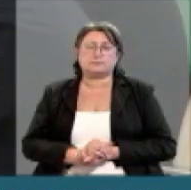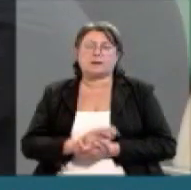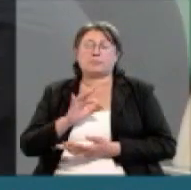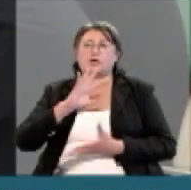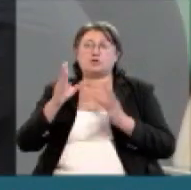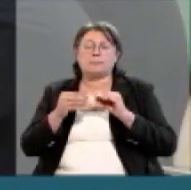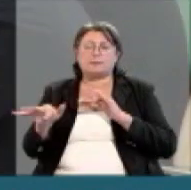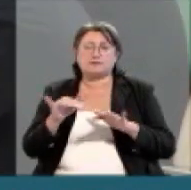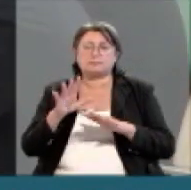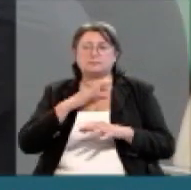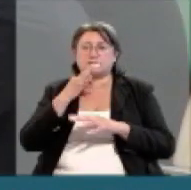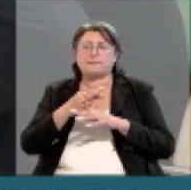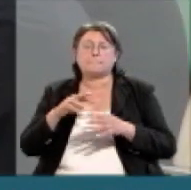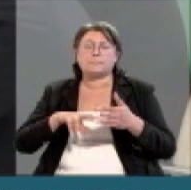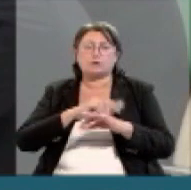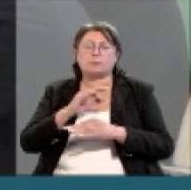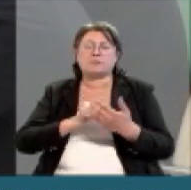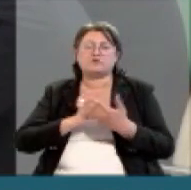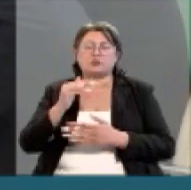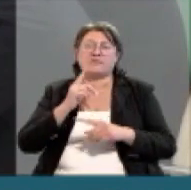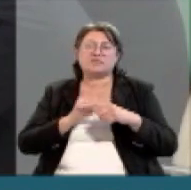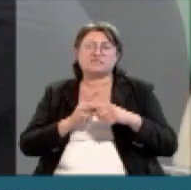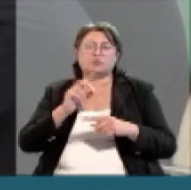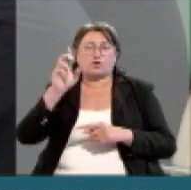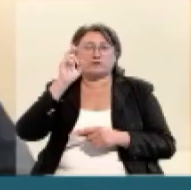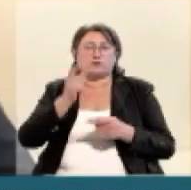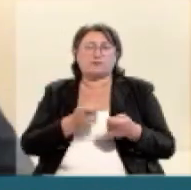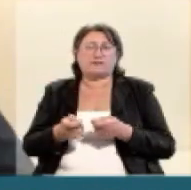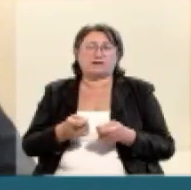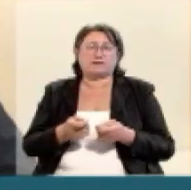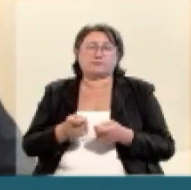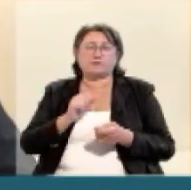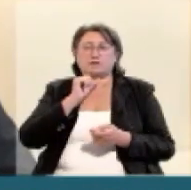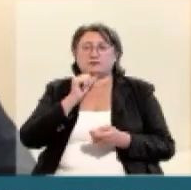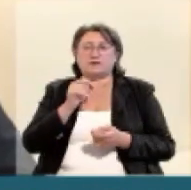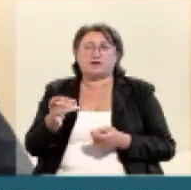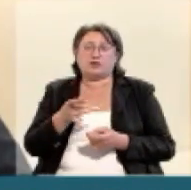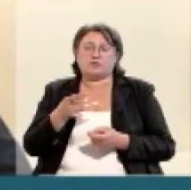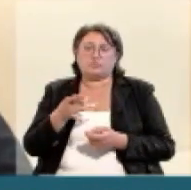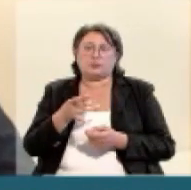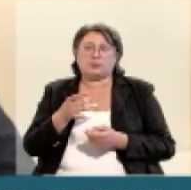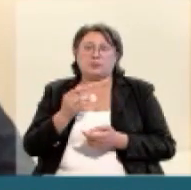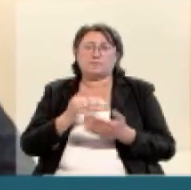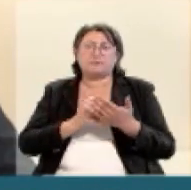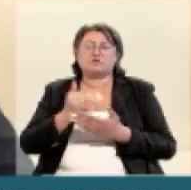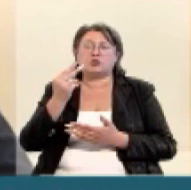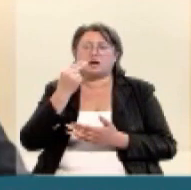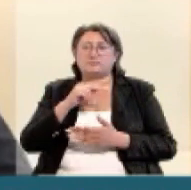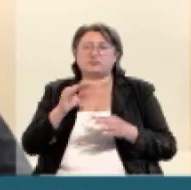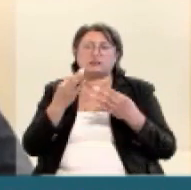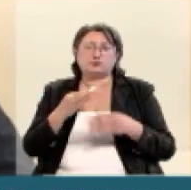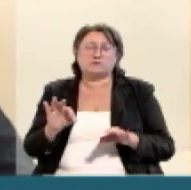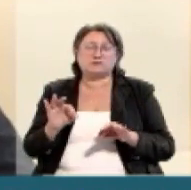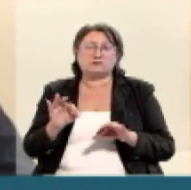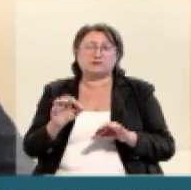Шара қорытындысы бойынша қос ауданның мемлекеттік басқарудың тиімділігін арттырып, көрсетілетін мемлекеттік қызметтердің сапасы мен қол жетімділігін одан